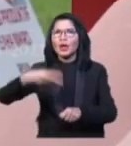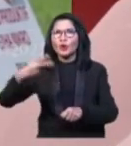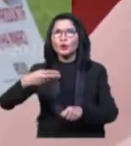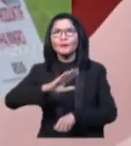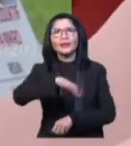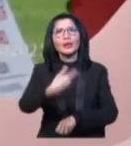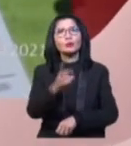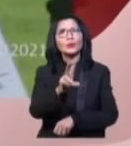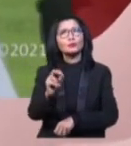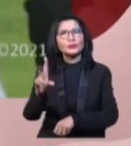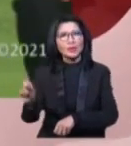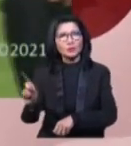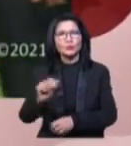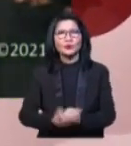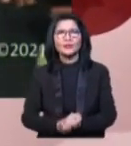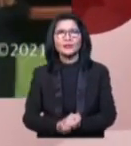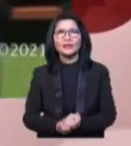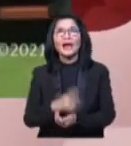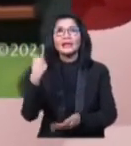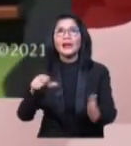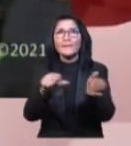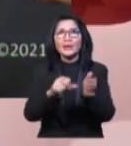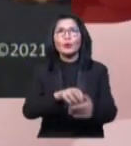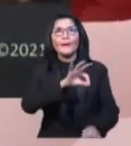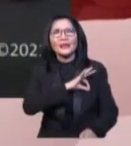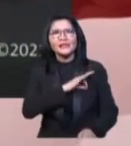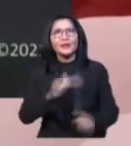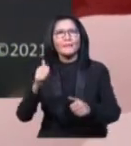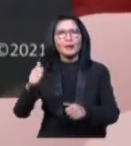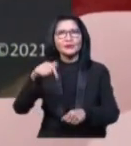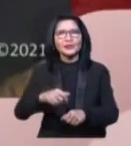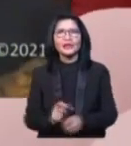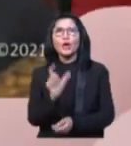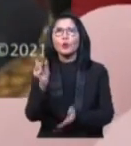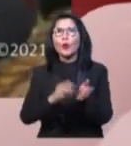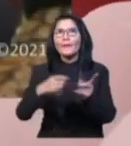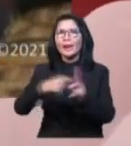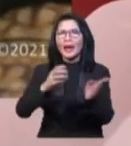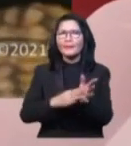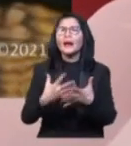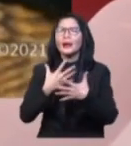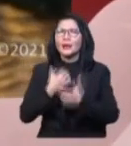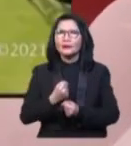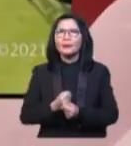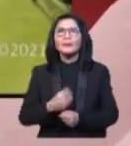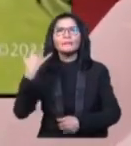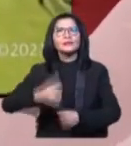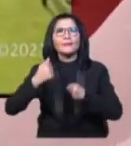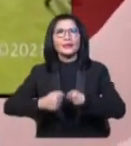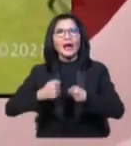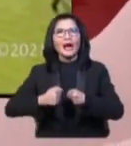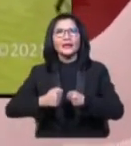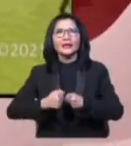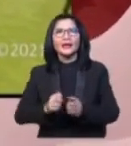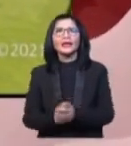tahun 2021. Dengan adanya Banpres produktif ini, pelaku usaha mikro diharapkan mampu terus bertahan